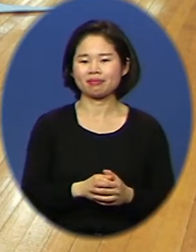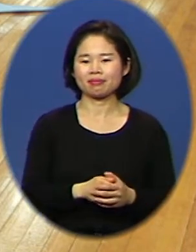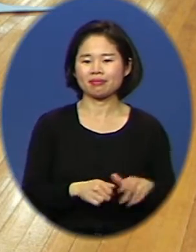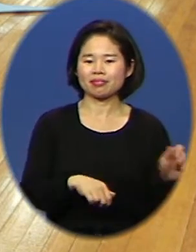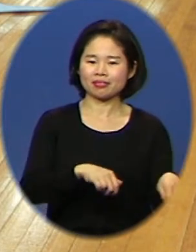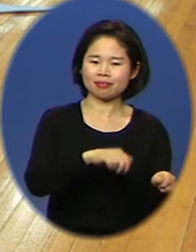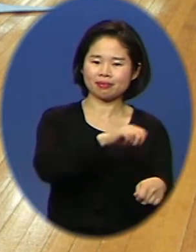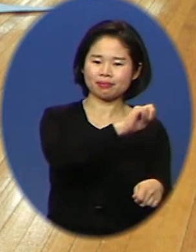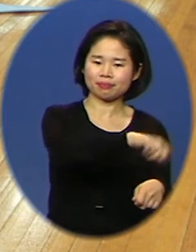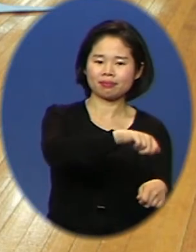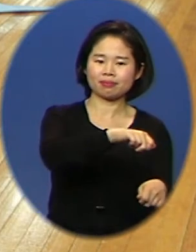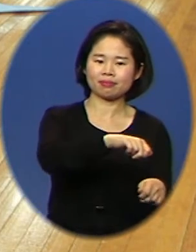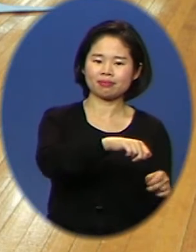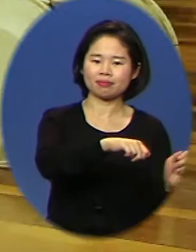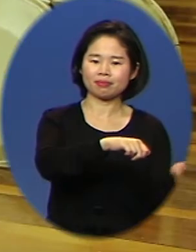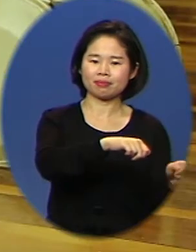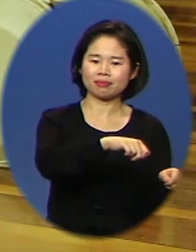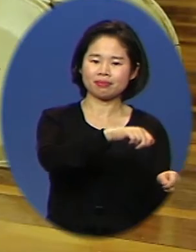궁